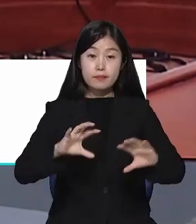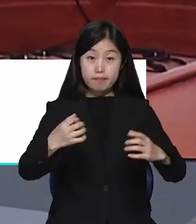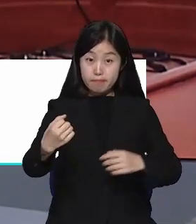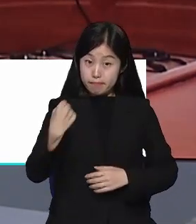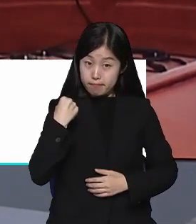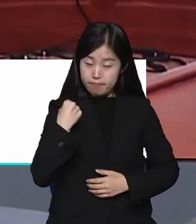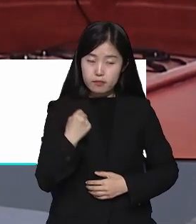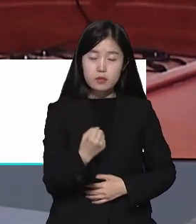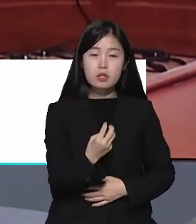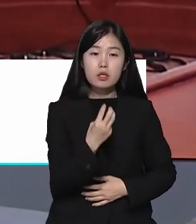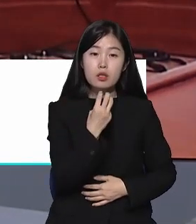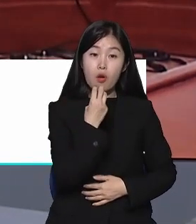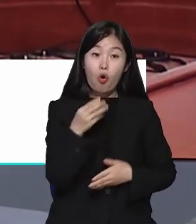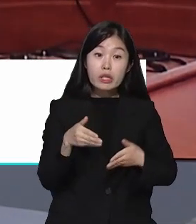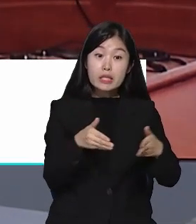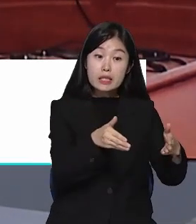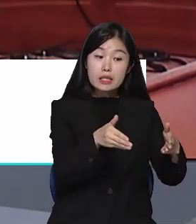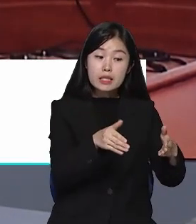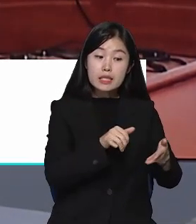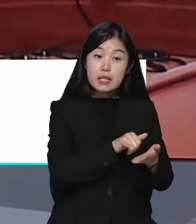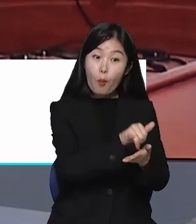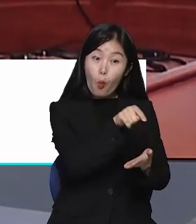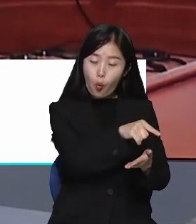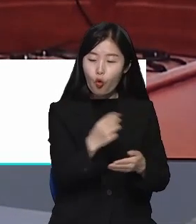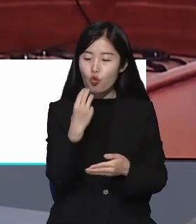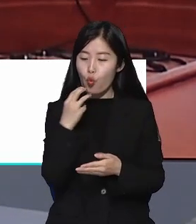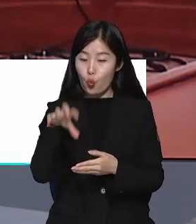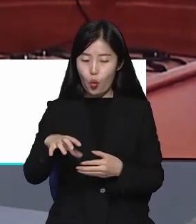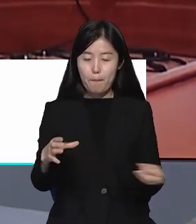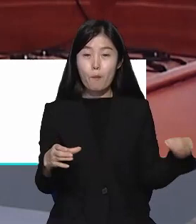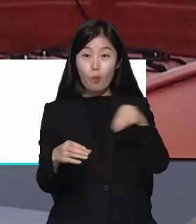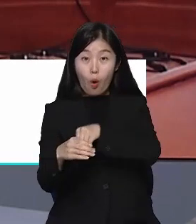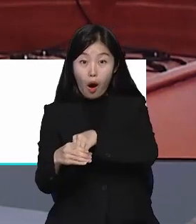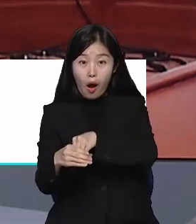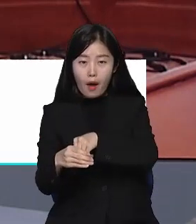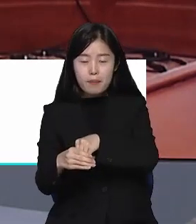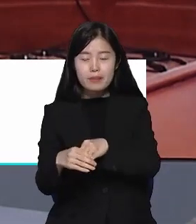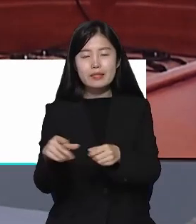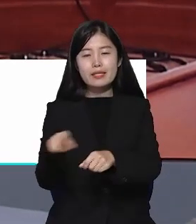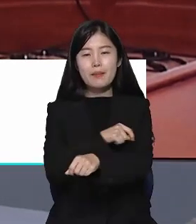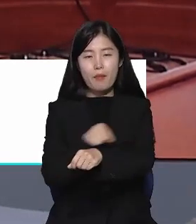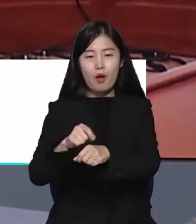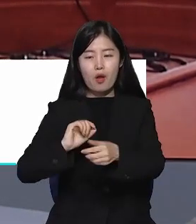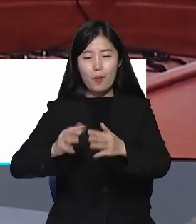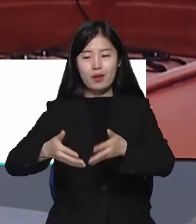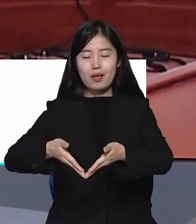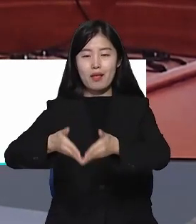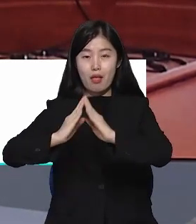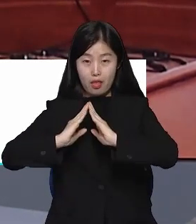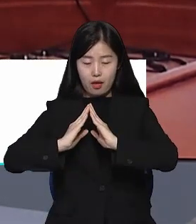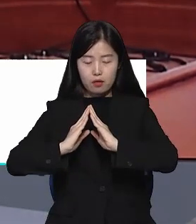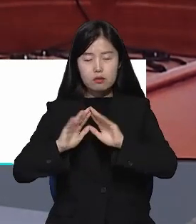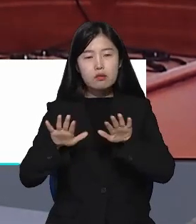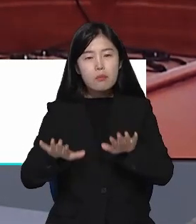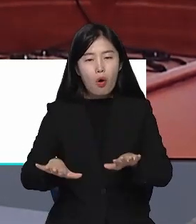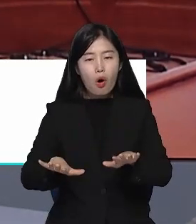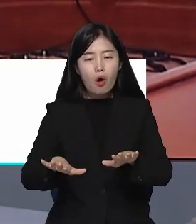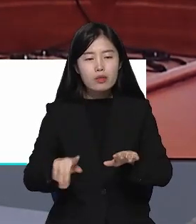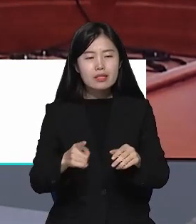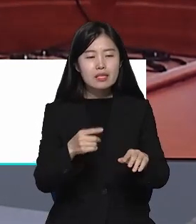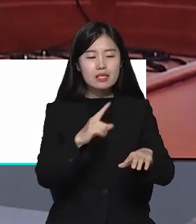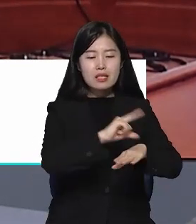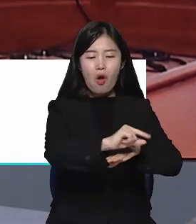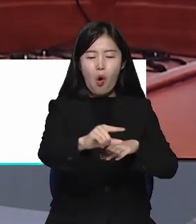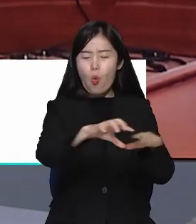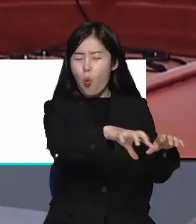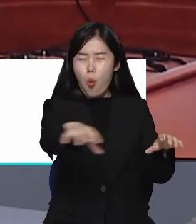국민의힘이 경기 김포시의 서울 편입을 추진하는 특별위원회를 공식 출범한 데 이어 지역의 반발을 잠재우기 위해